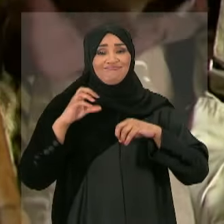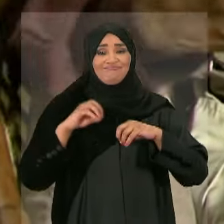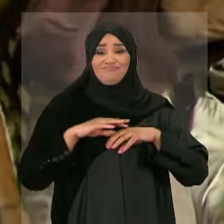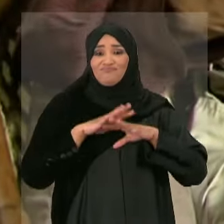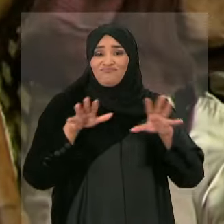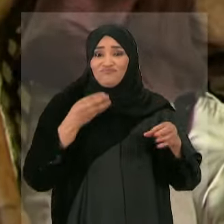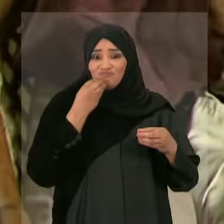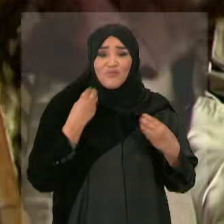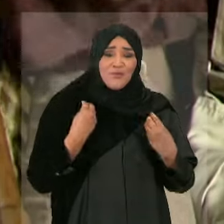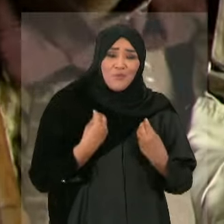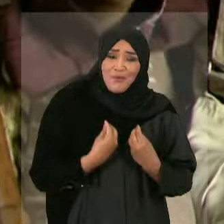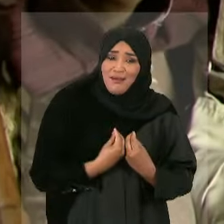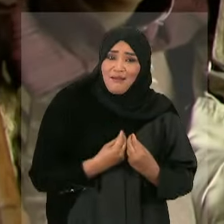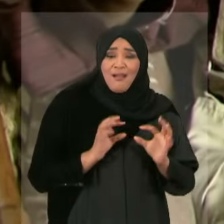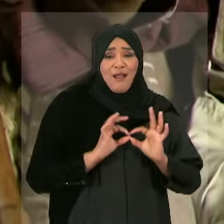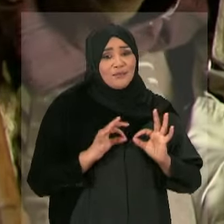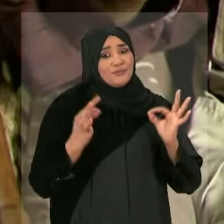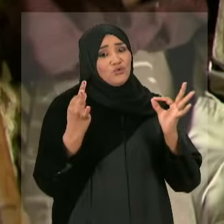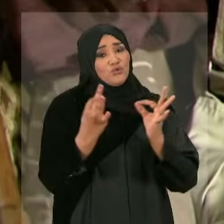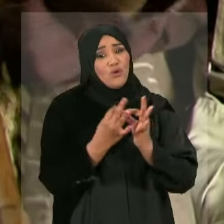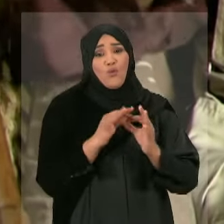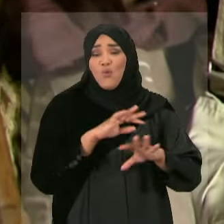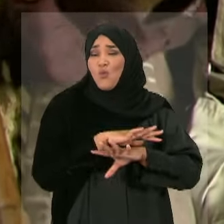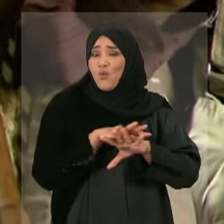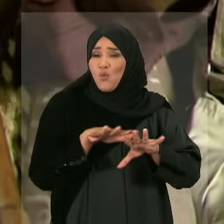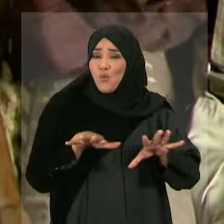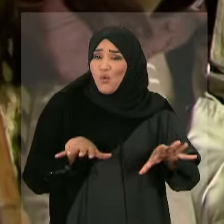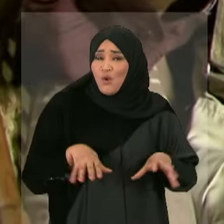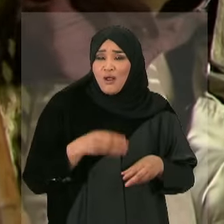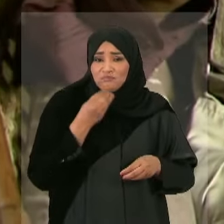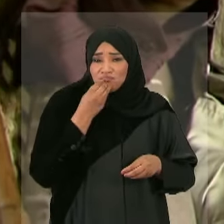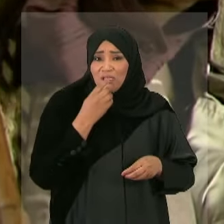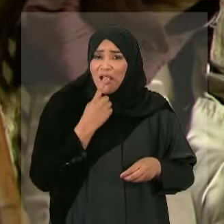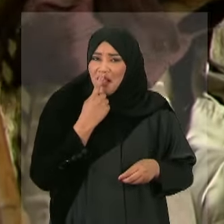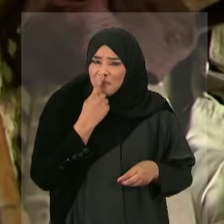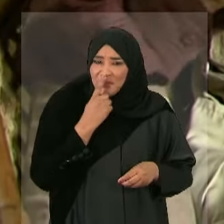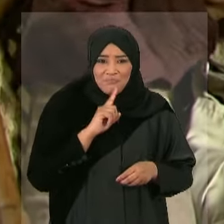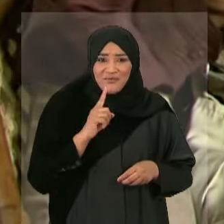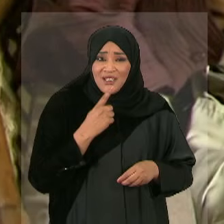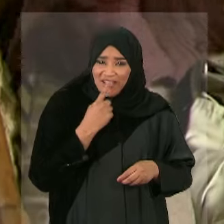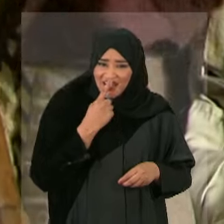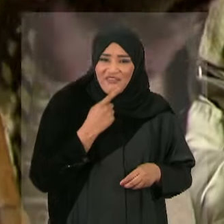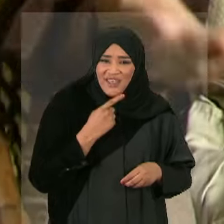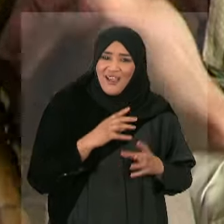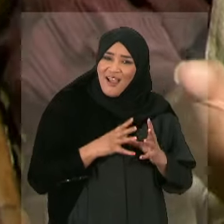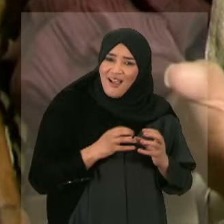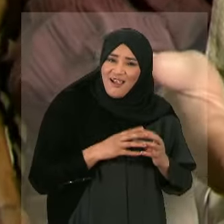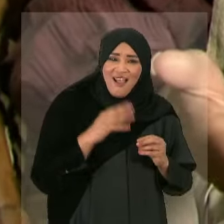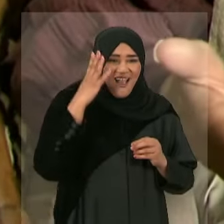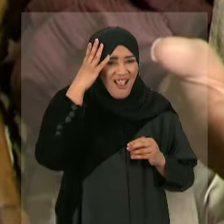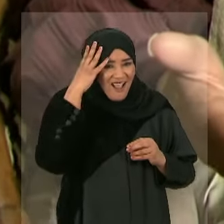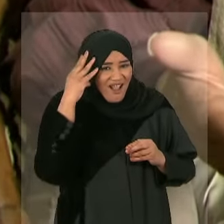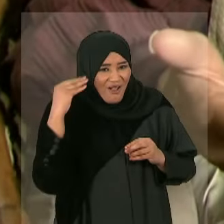أصحاب مع بعضها البعض، العيال حتى لو كانت العيال متزعلة مع بعضها البعض بتتصالح في هذا